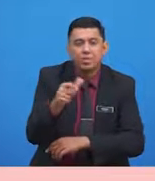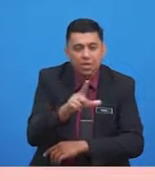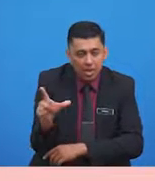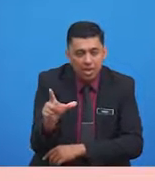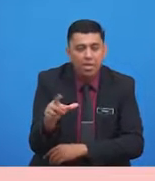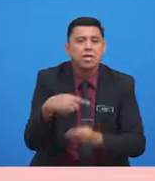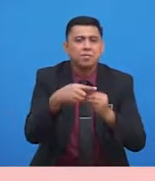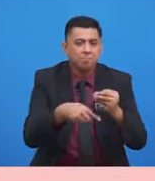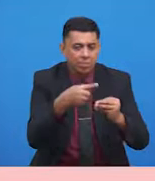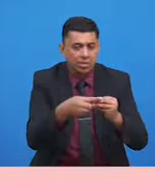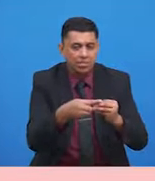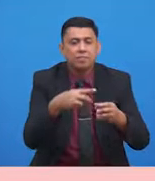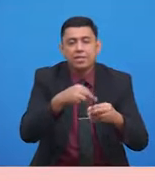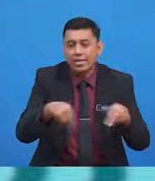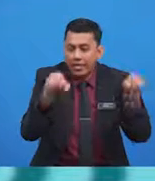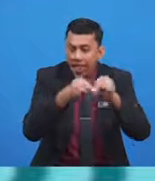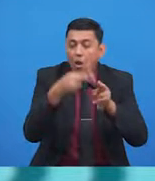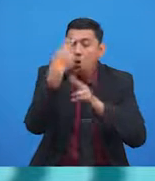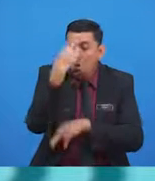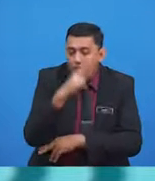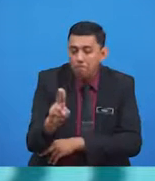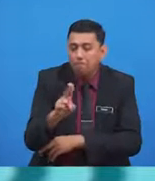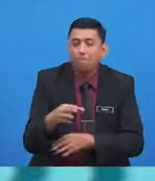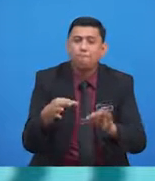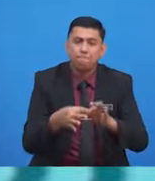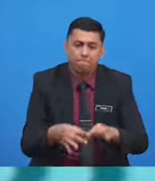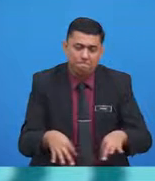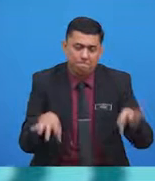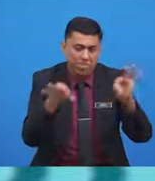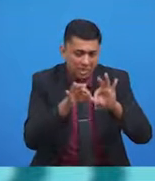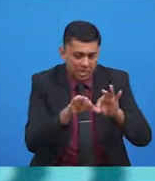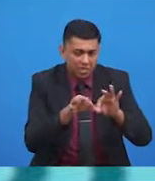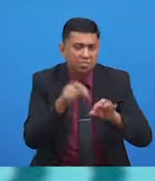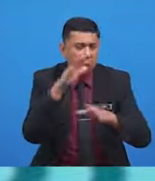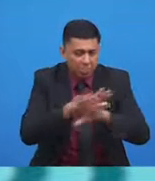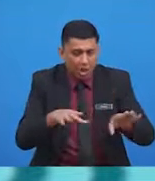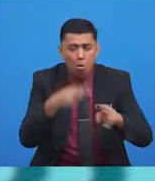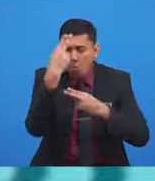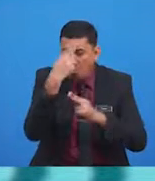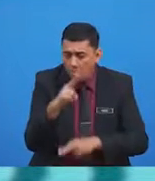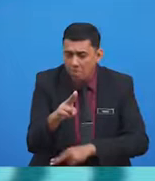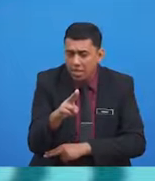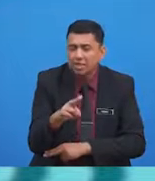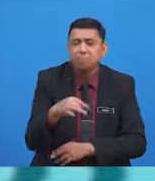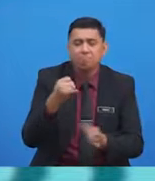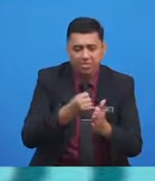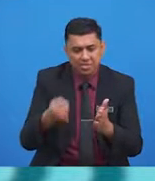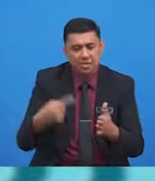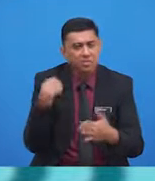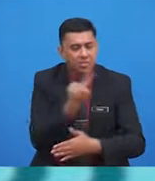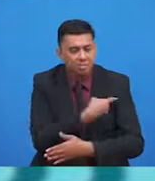dengan nilai hormat. Penting tak kita hormat jiran kita? Ya,